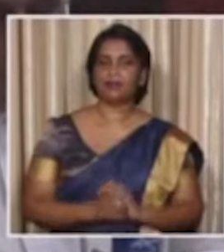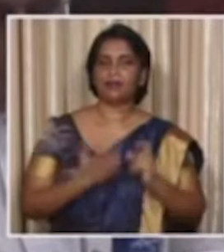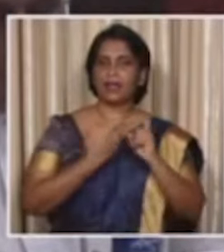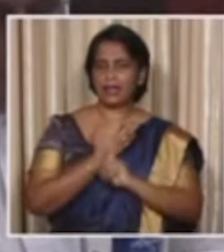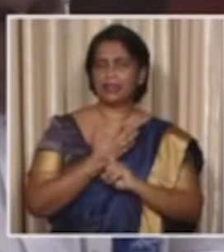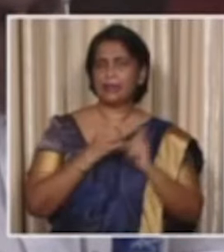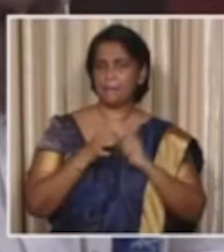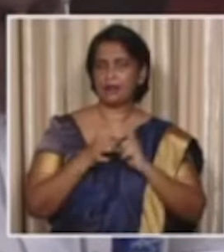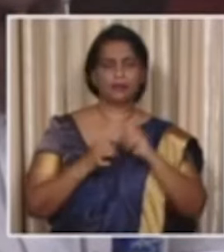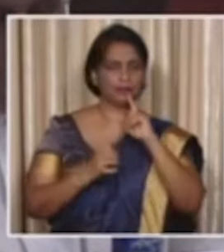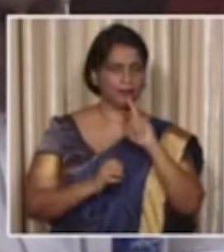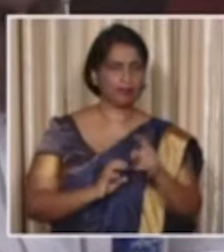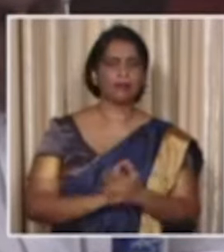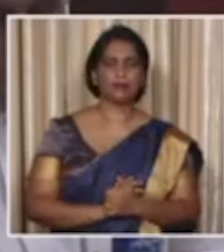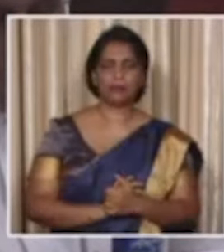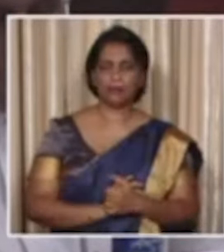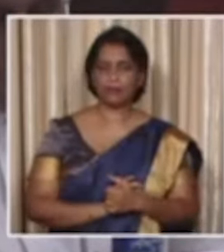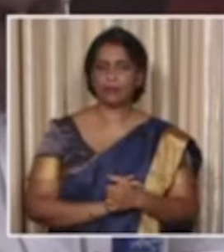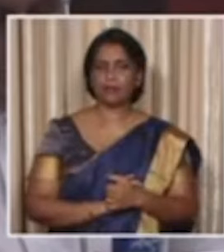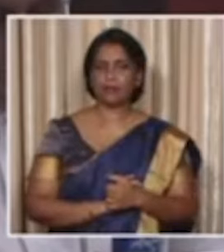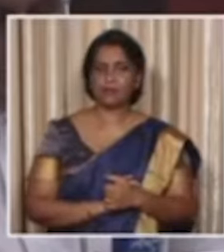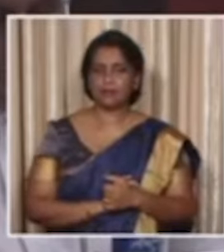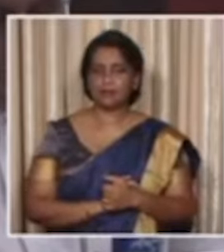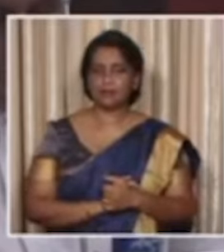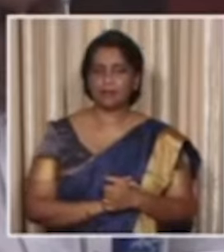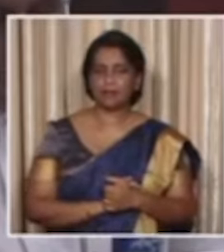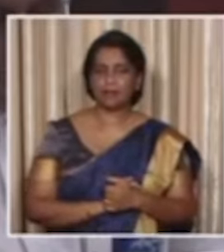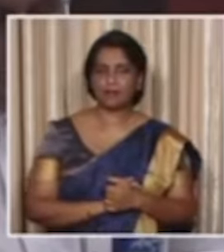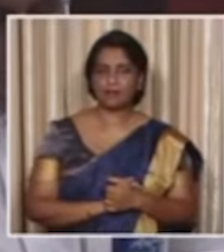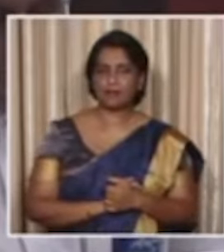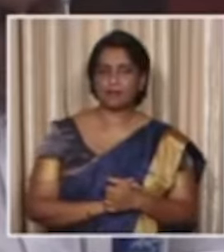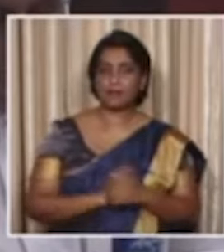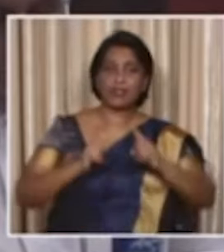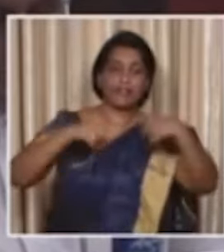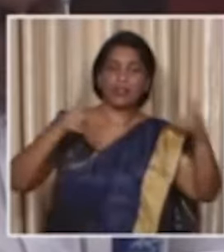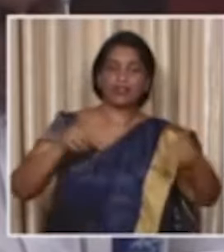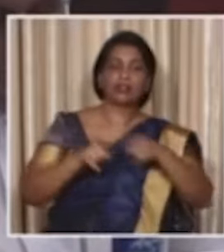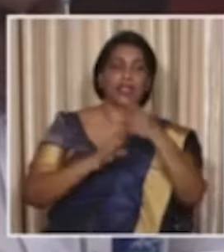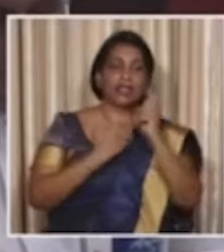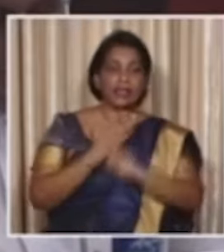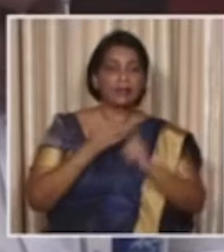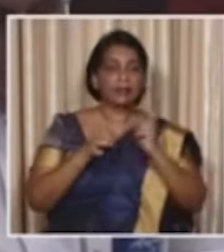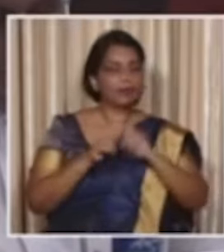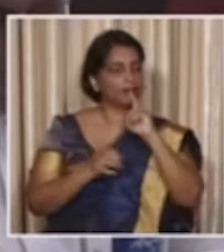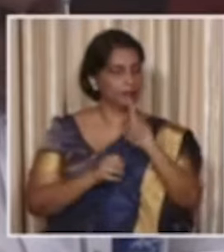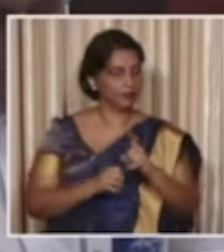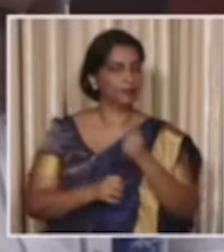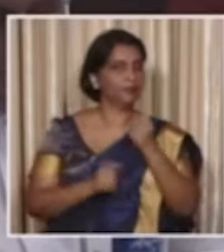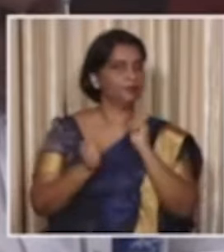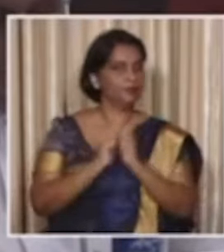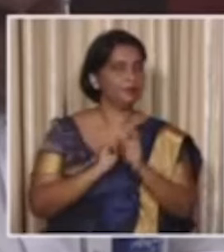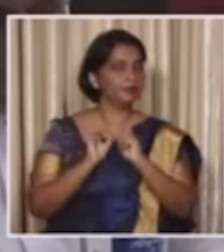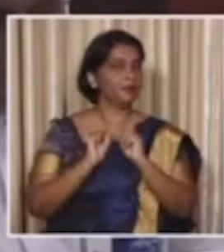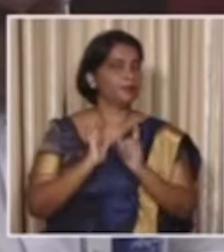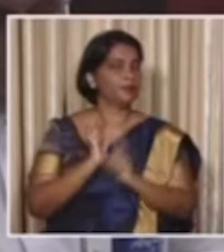රීති ප්‍රශ්න කියන්න. හරි දැන් මම කියන්නේ ඔව් මම කියන්නේ මේ වෙන කතා නැතුව රීති ප්‍රශ්න කියන්න. ආර්ථික පරිවර්තන පරතේ හොඳයි.